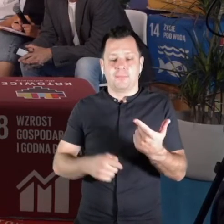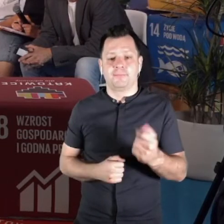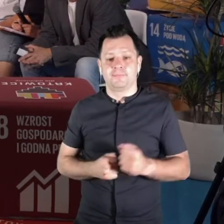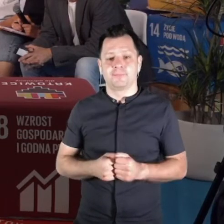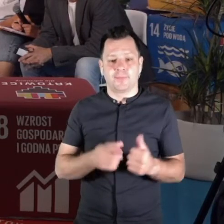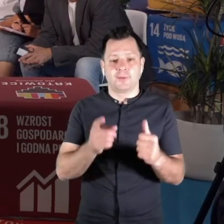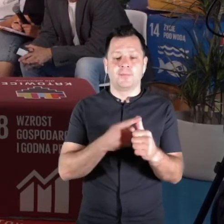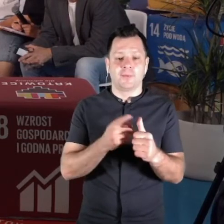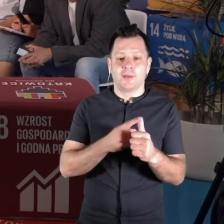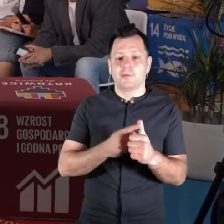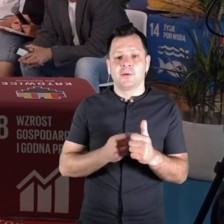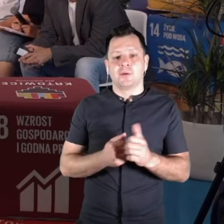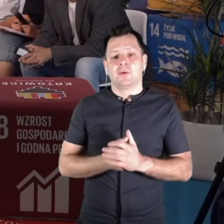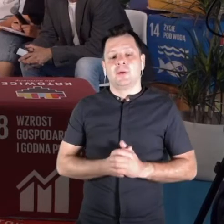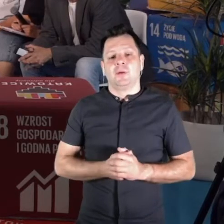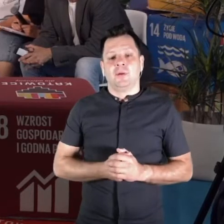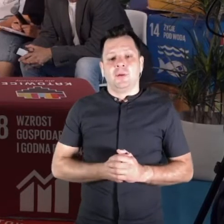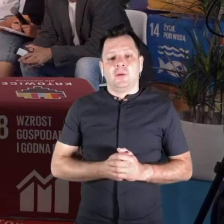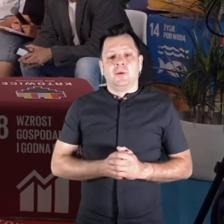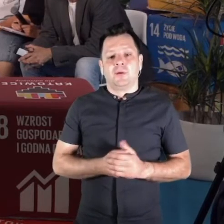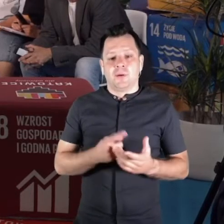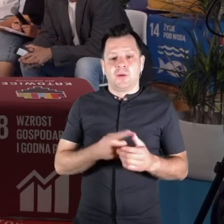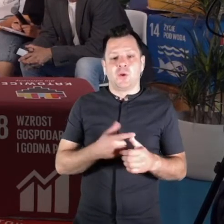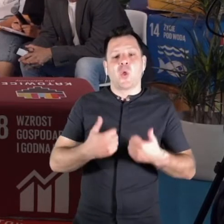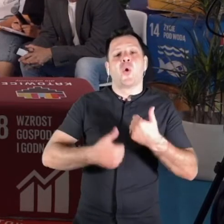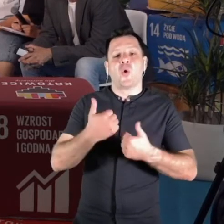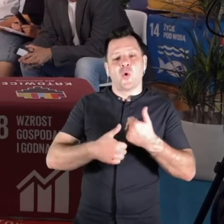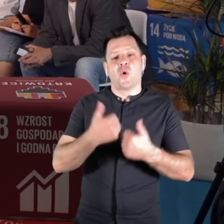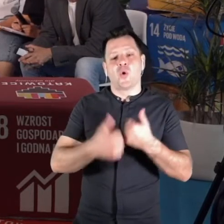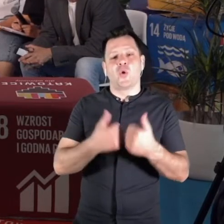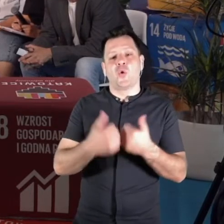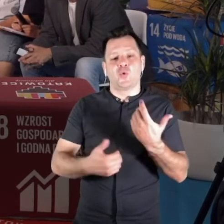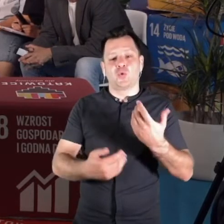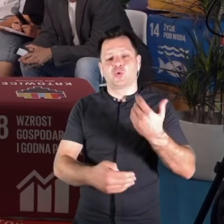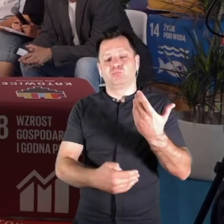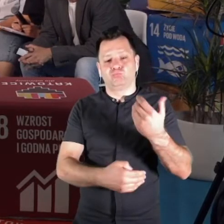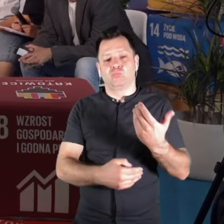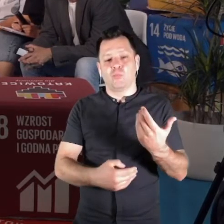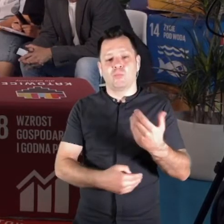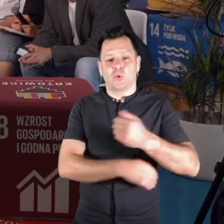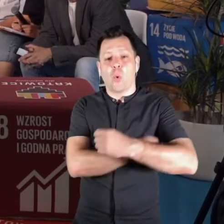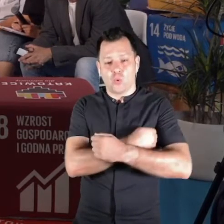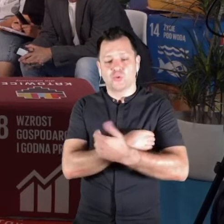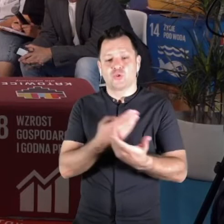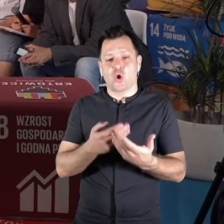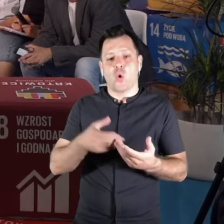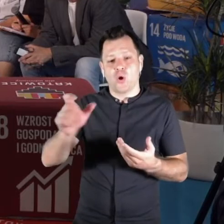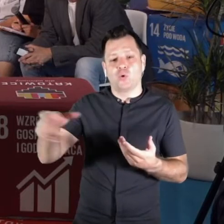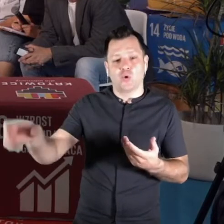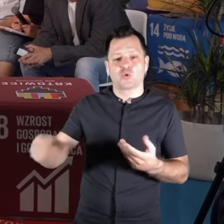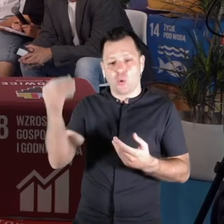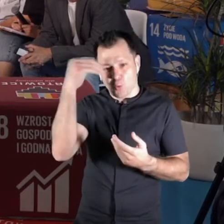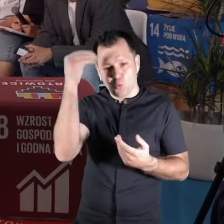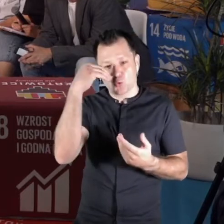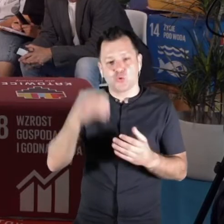Pierwszy etap to był konkurs ogłoszony wśród uczniów, gdzie uczniowie zgłosili